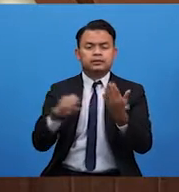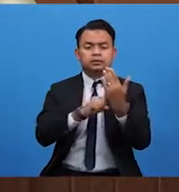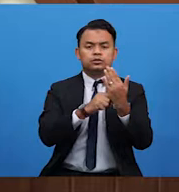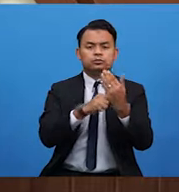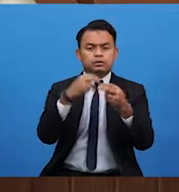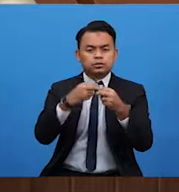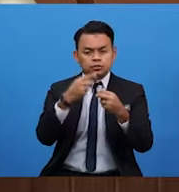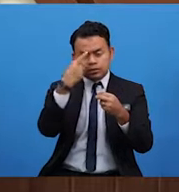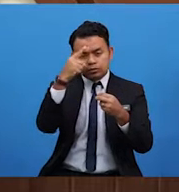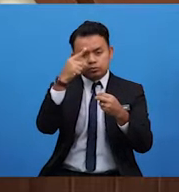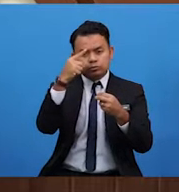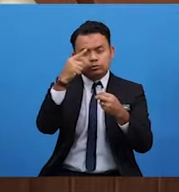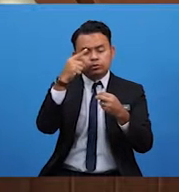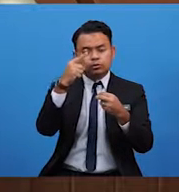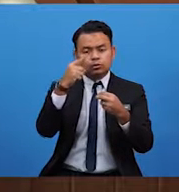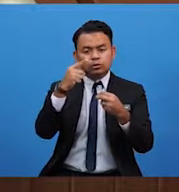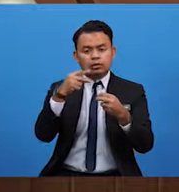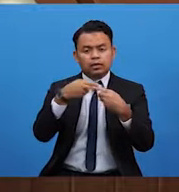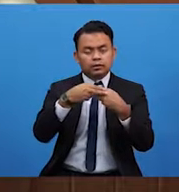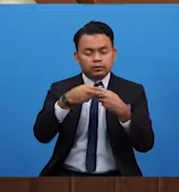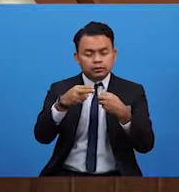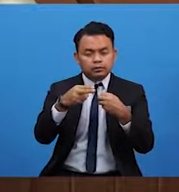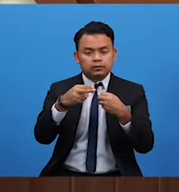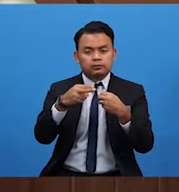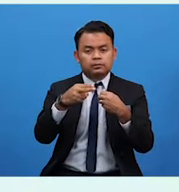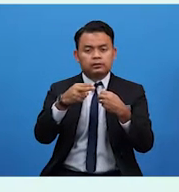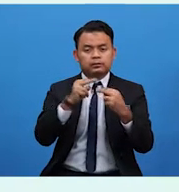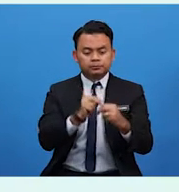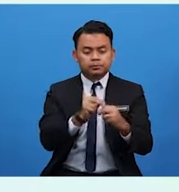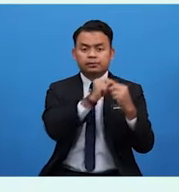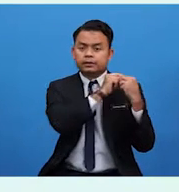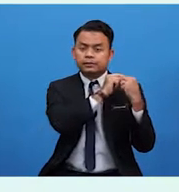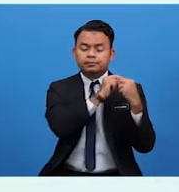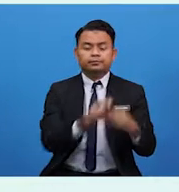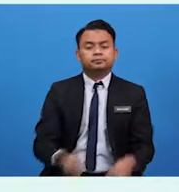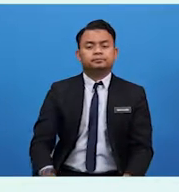jika tiada medium, beban tidak mendapat bekalan elektrik.